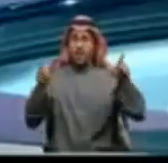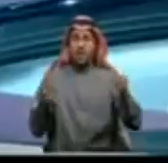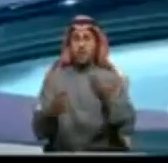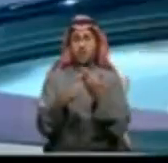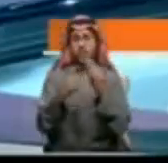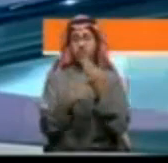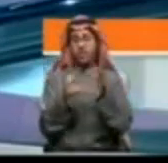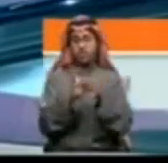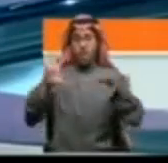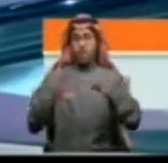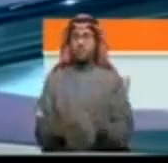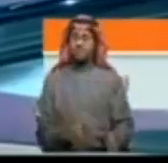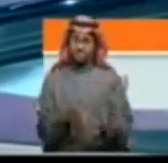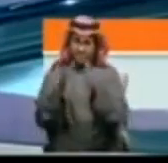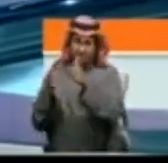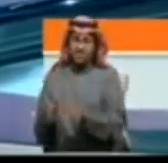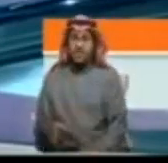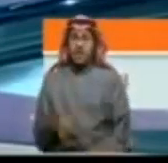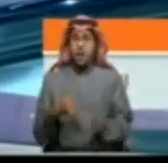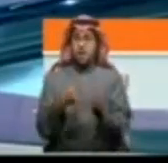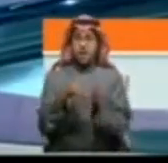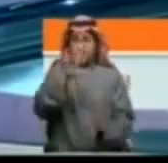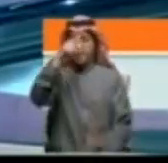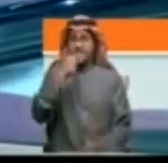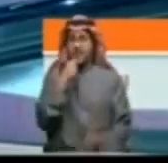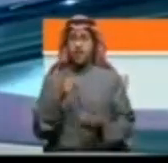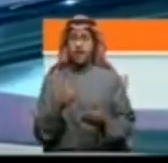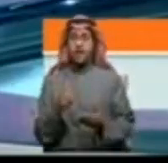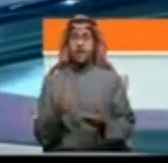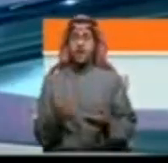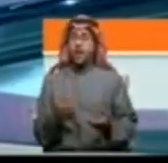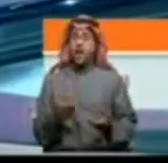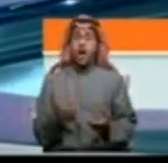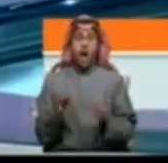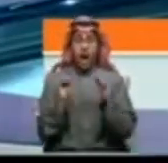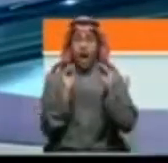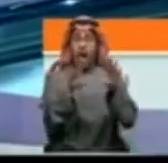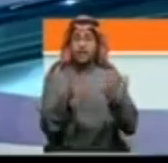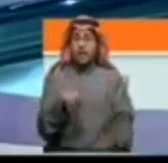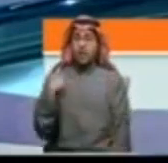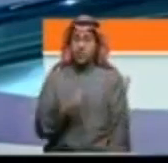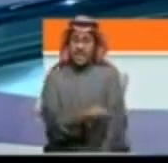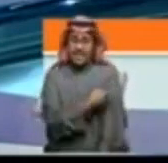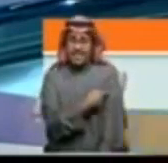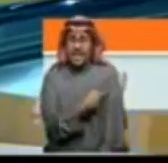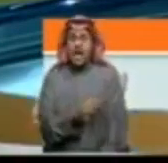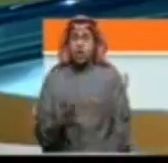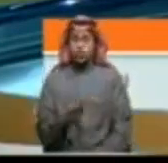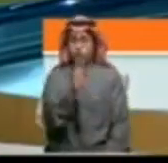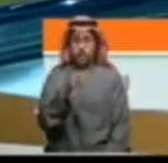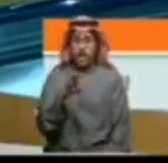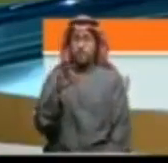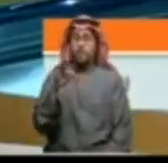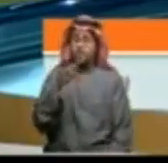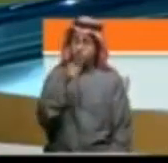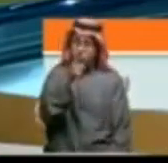سلم مكتب مركز الملك سلمان للإغاثة والأعمال الإنسانية في عدن وزارة الصحة العامة والسكان اليمنية مساعدات